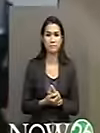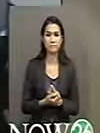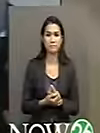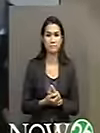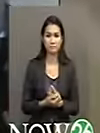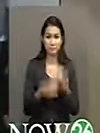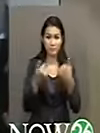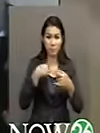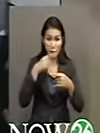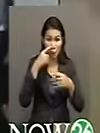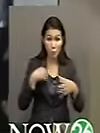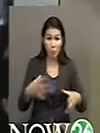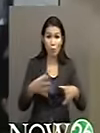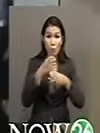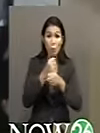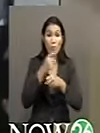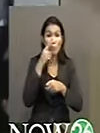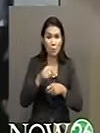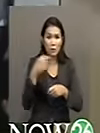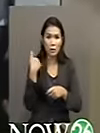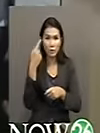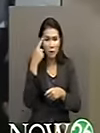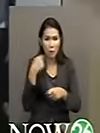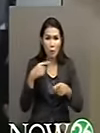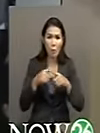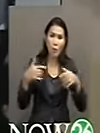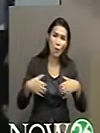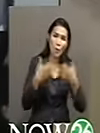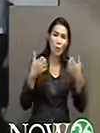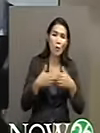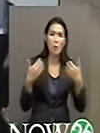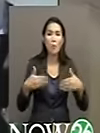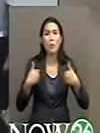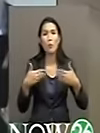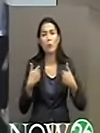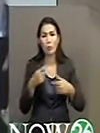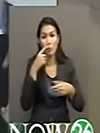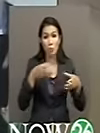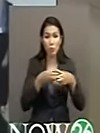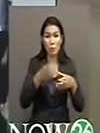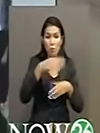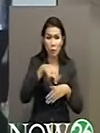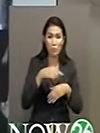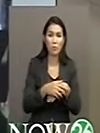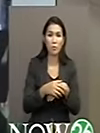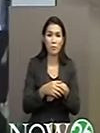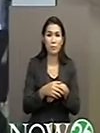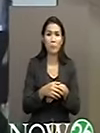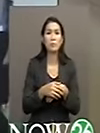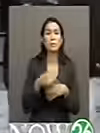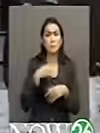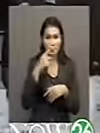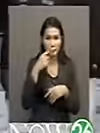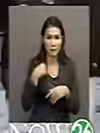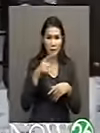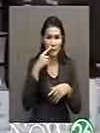เป็นการรวมผู้ค้าสังสรรค์เฮฮาก่อกลุ่มผู้ค้ากลุ่มของเขาเนี่ยนะครับให้แปดคนนี้มาไปด้ว